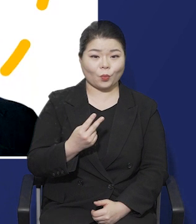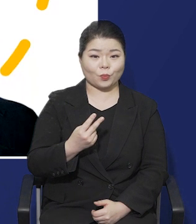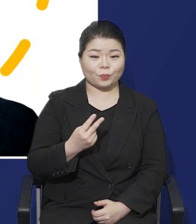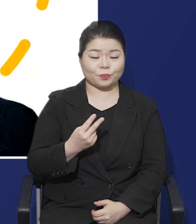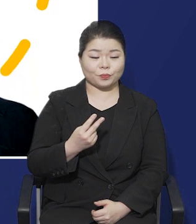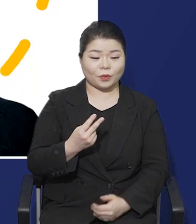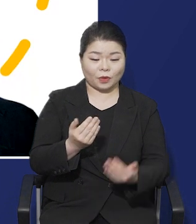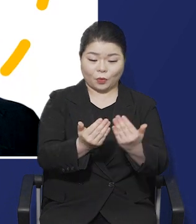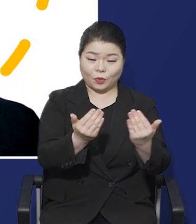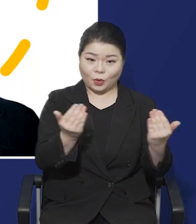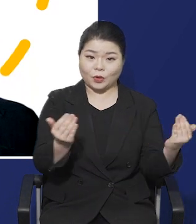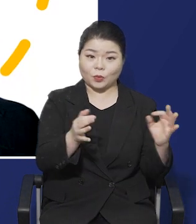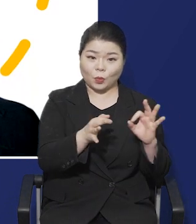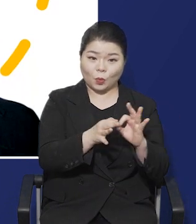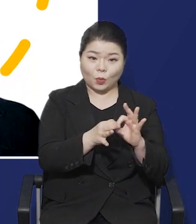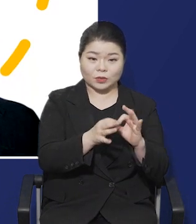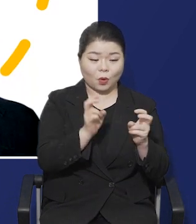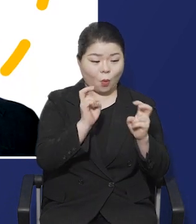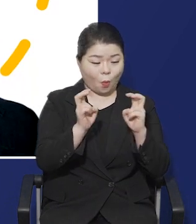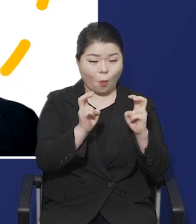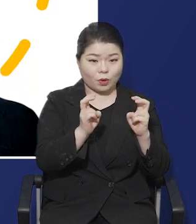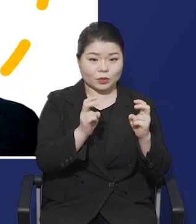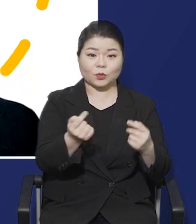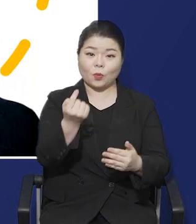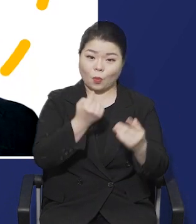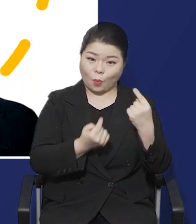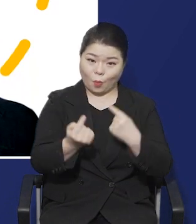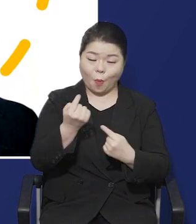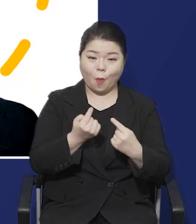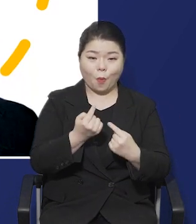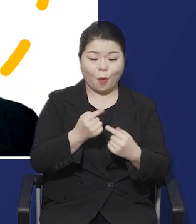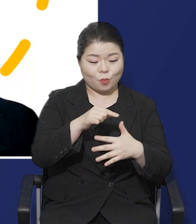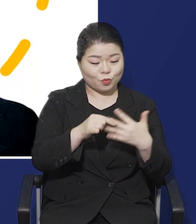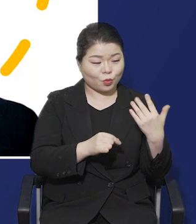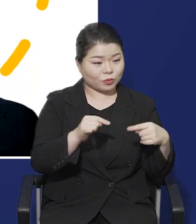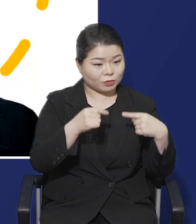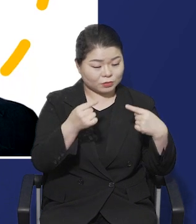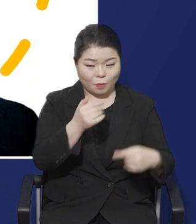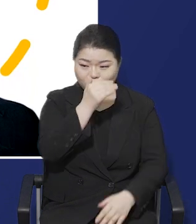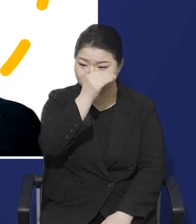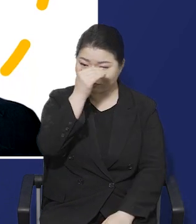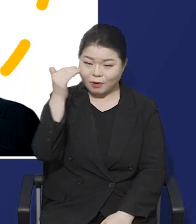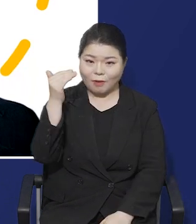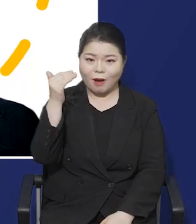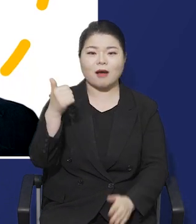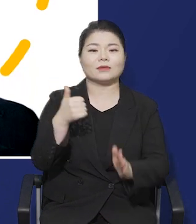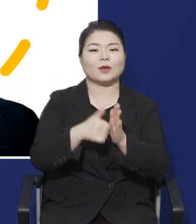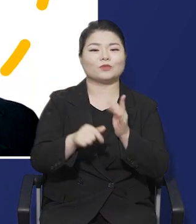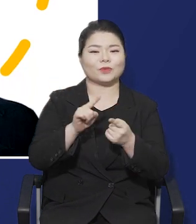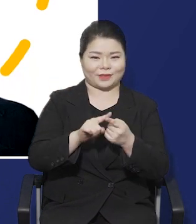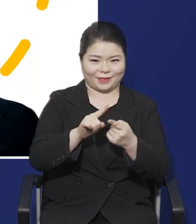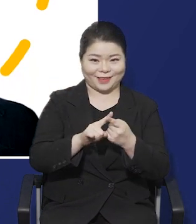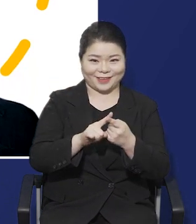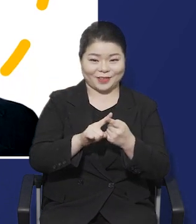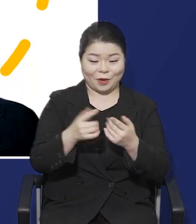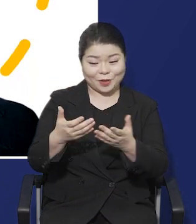또 전시회를 통해서 업체도 방문하고 그리고 부대 행사를 참여를 통해서 다양한 그런 제품에 대한 아니면은